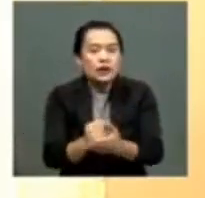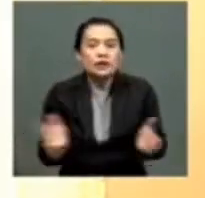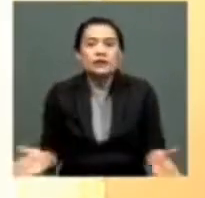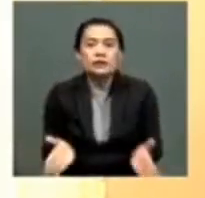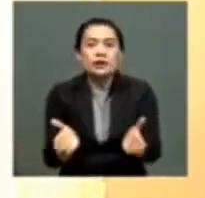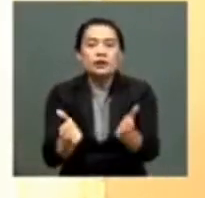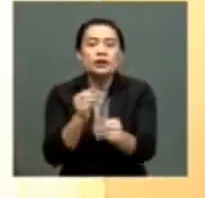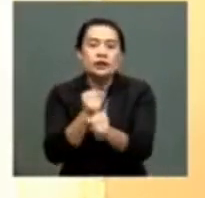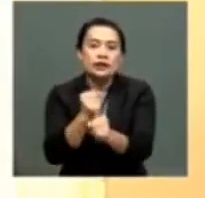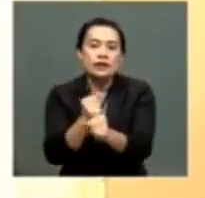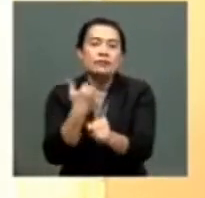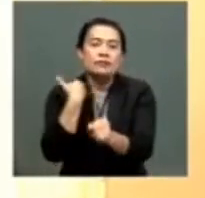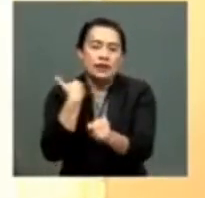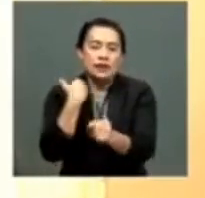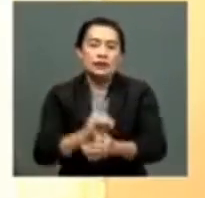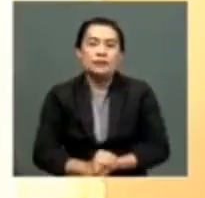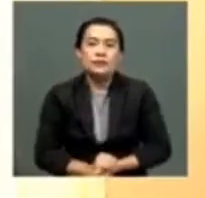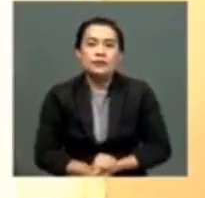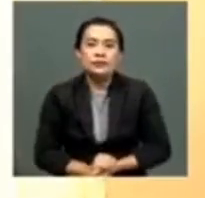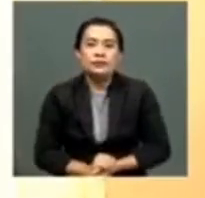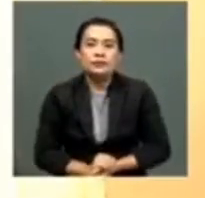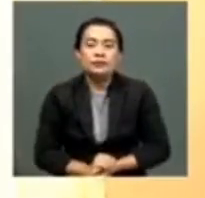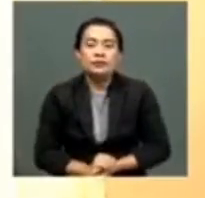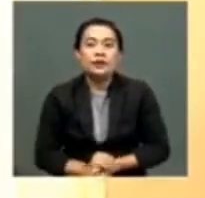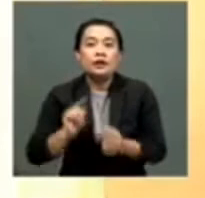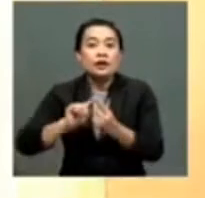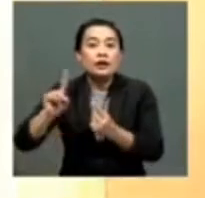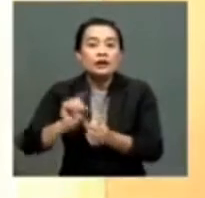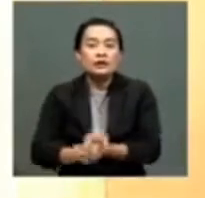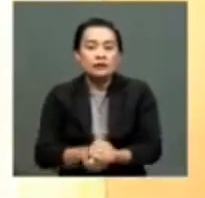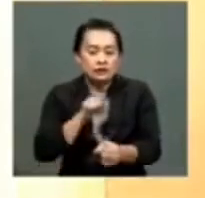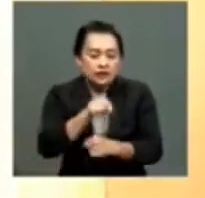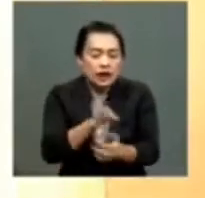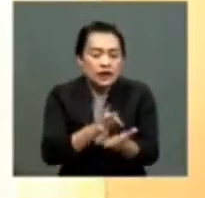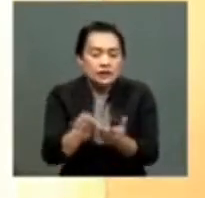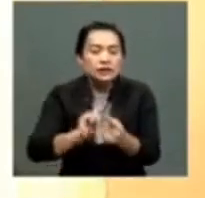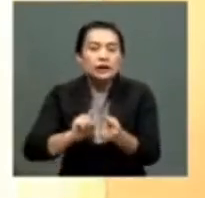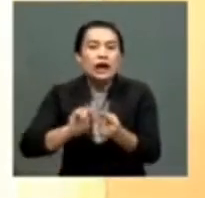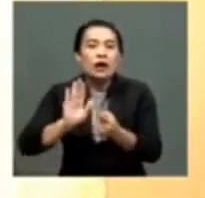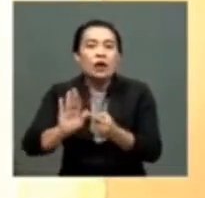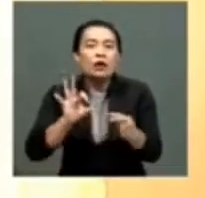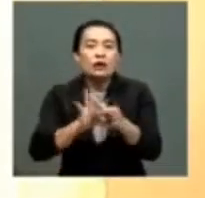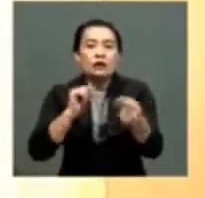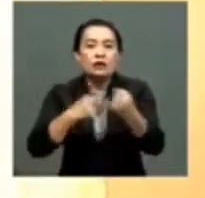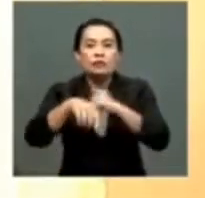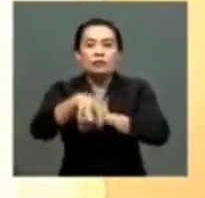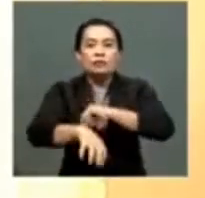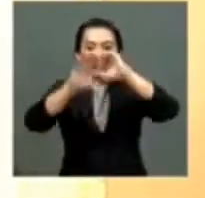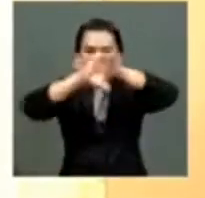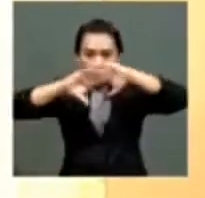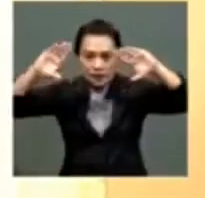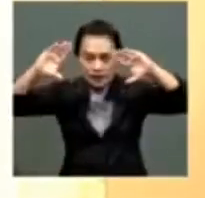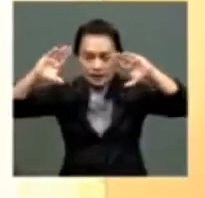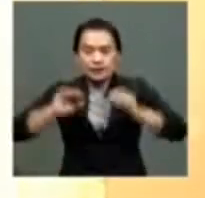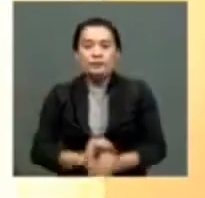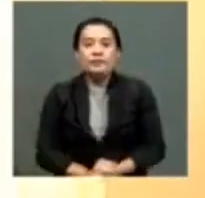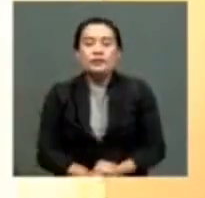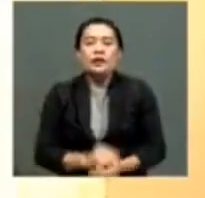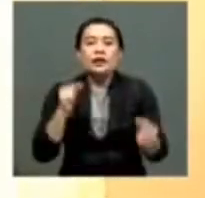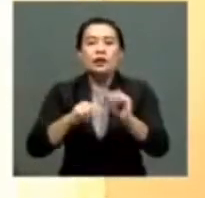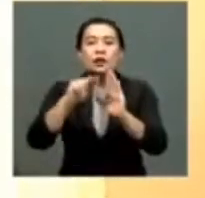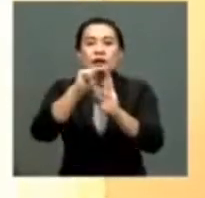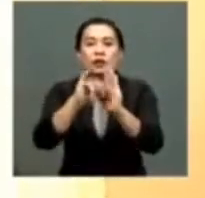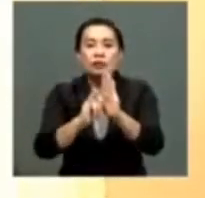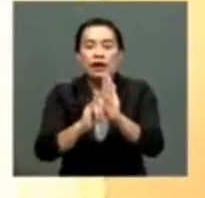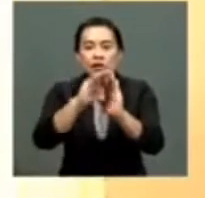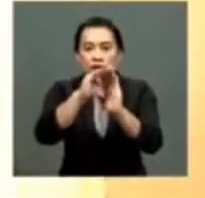ในประการแรกผมได้สั่งการในเรื่องการจัดซื้อจัดจ้างของหน่วยงานภาครัฐตั้งแต่นี้เป็นต้นไปจะเป็นนโยบายกำหนดโ